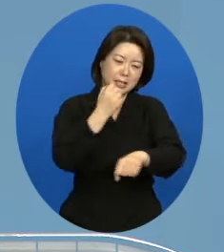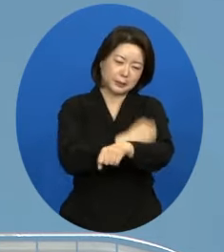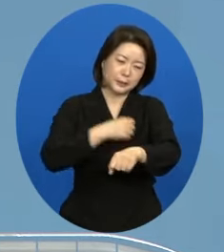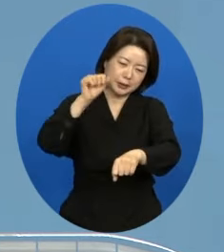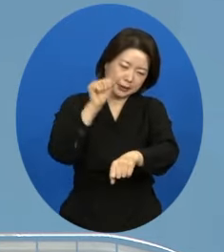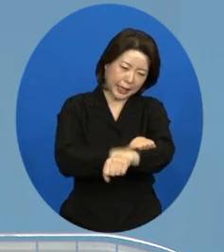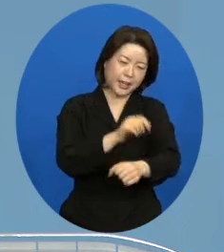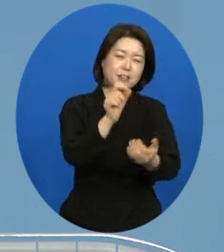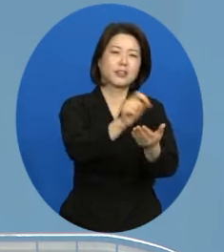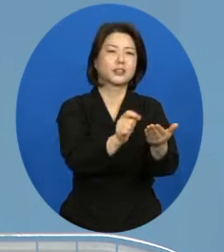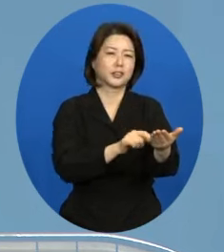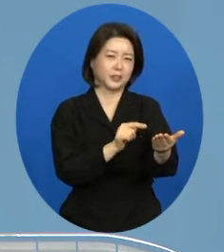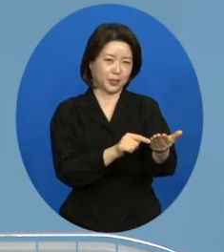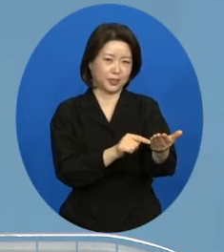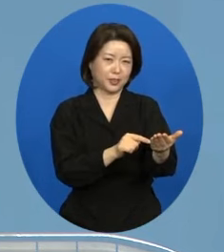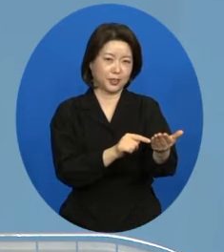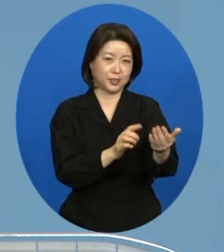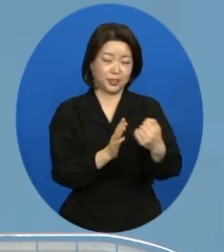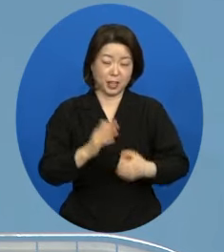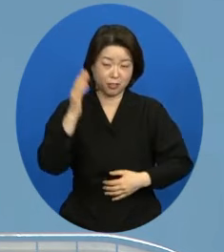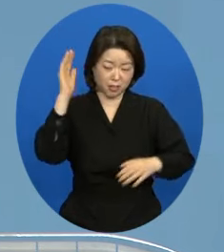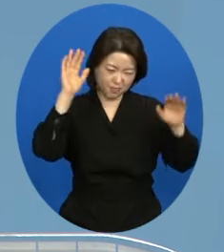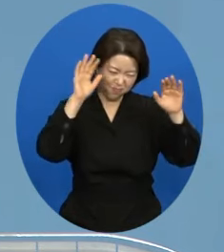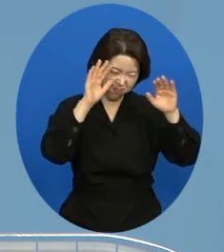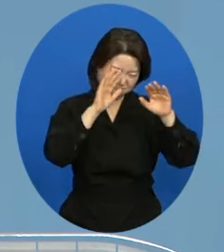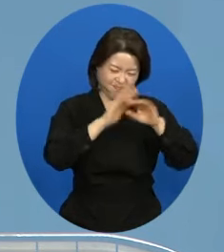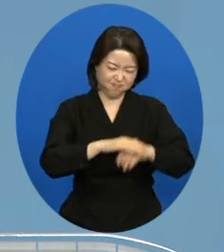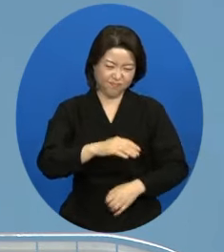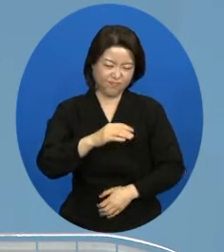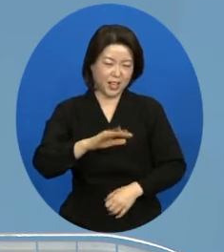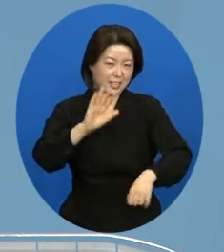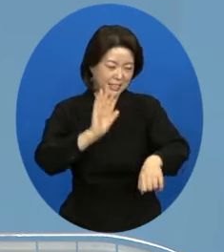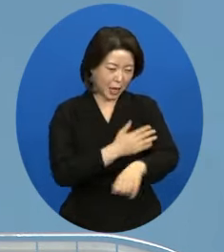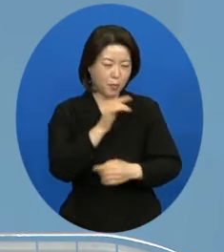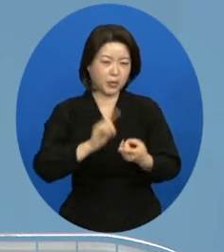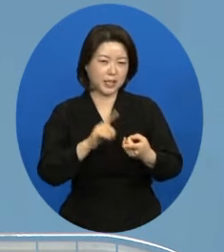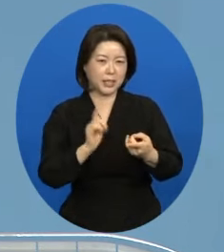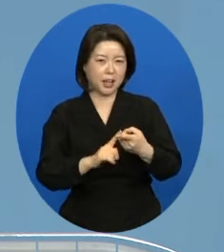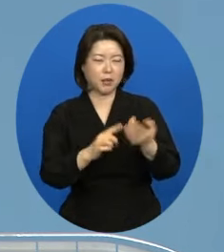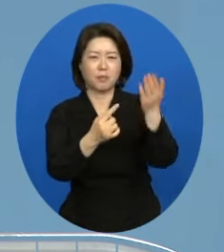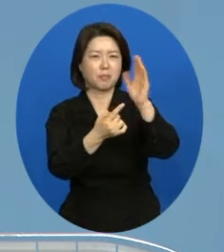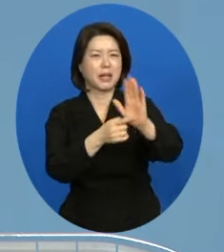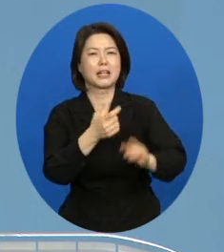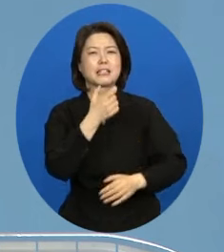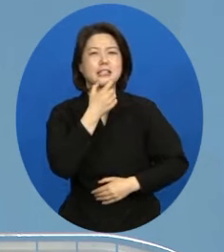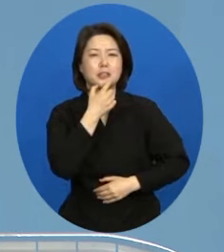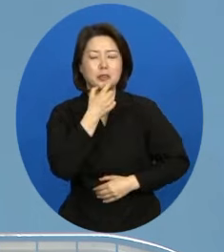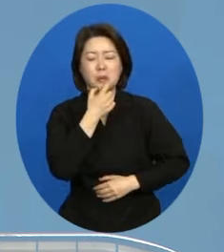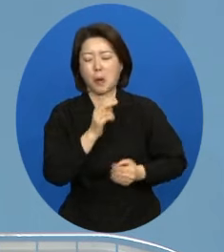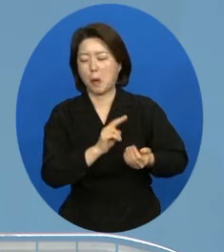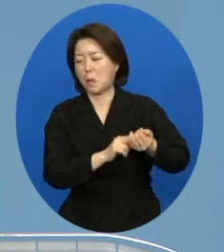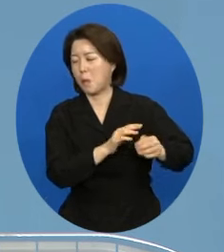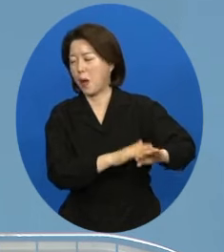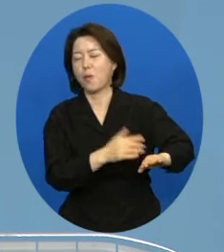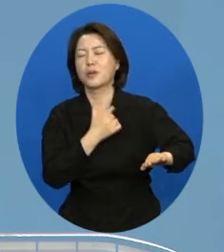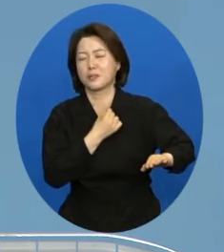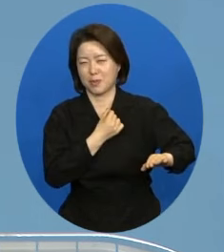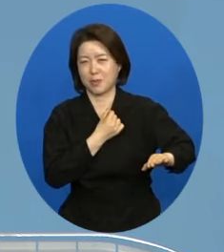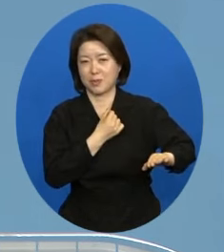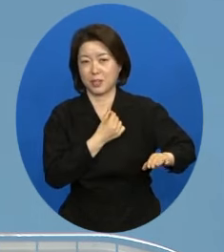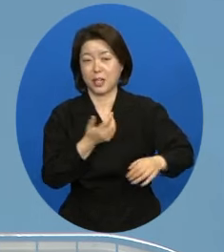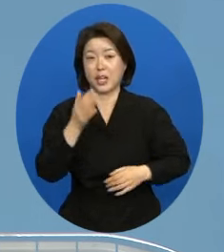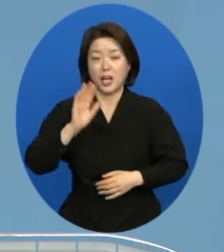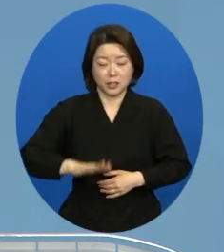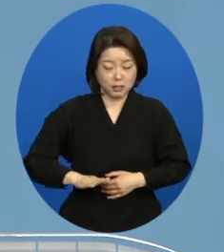그런 흑역사는 별로 기억하고 싶지 않고 가리고 싶어요 그근데 그리스도의 개불을 가만히